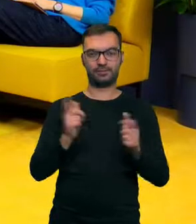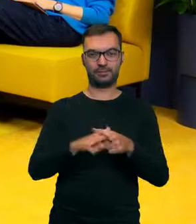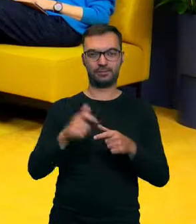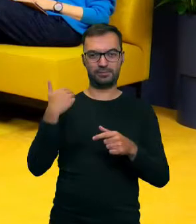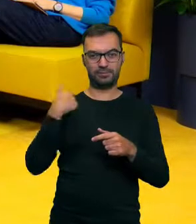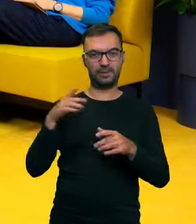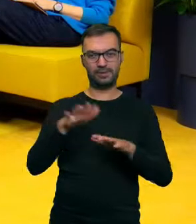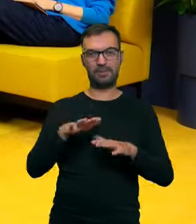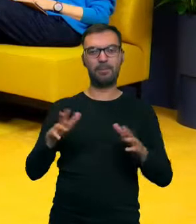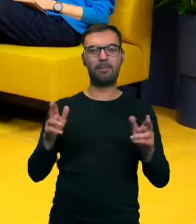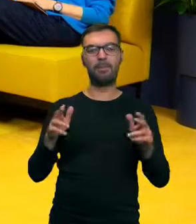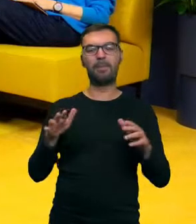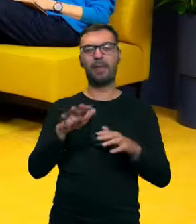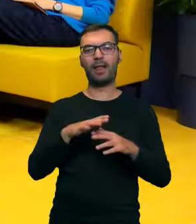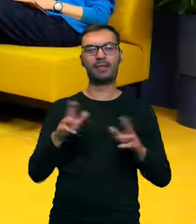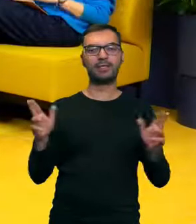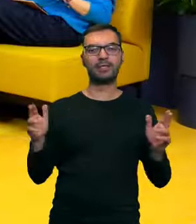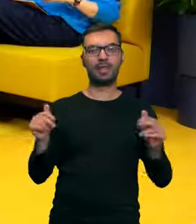I